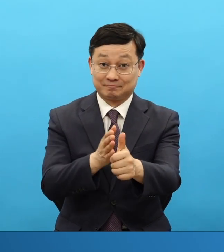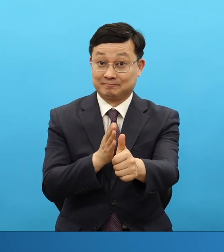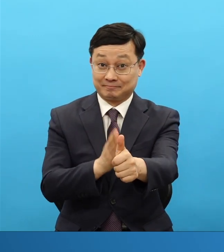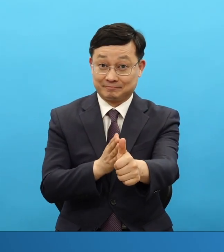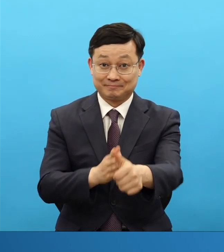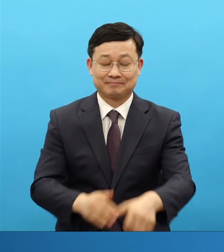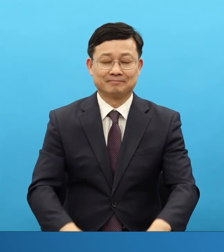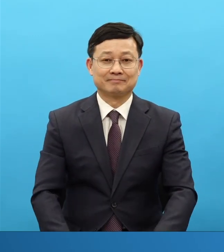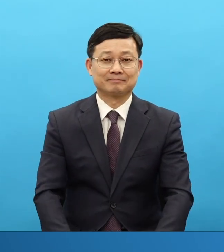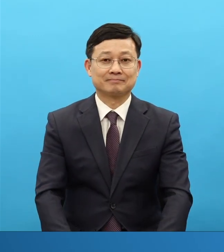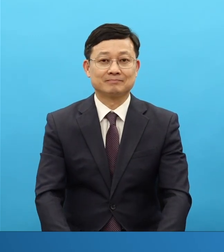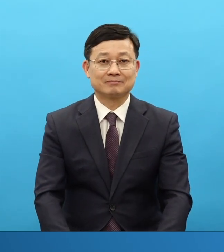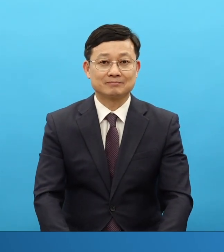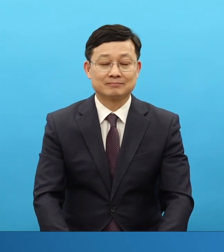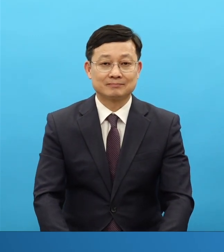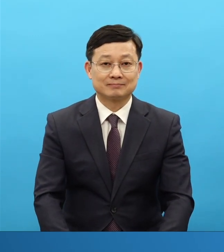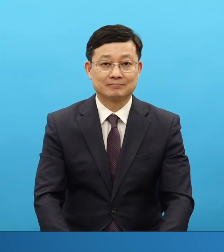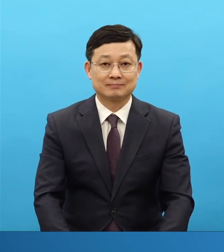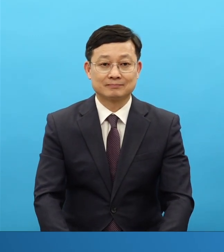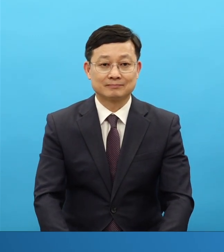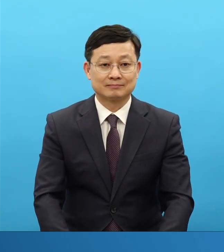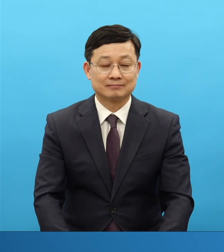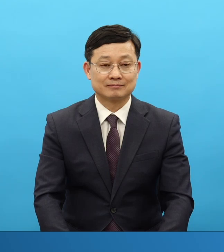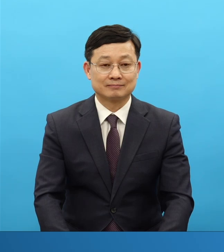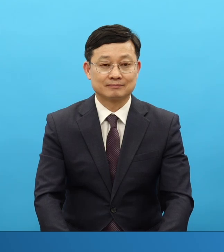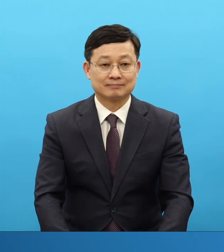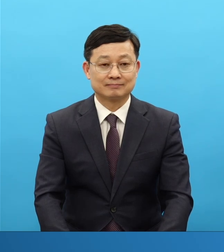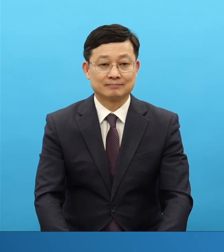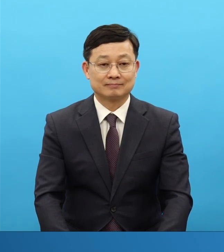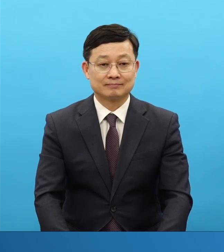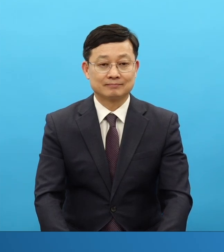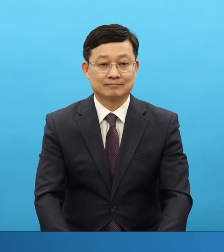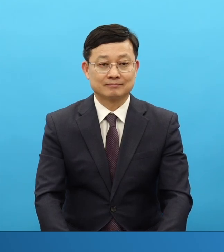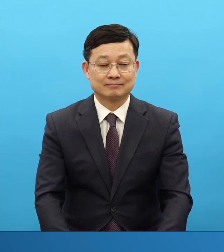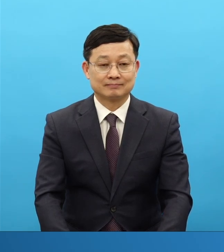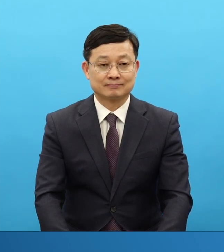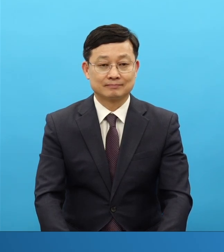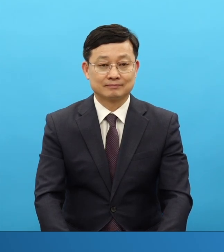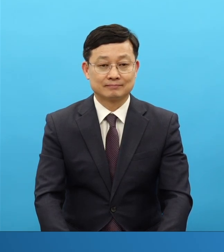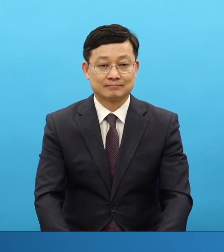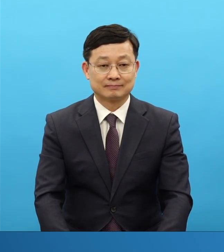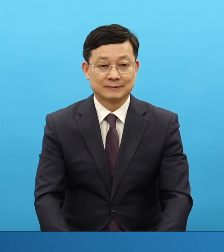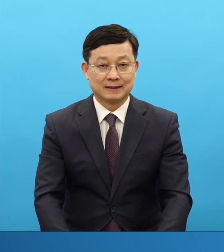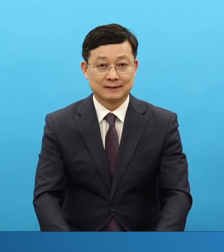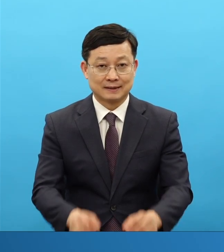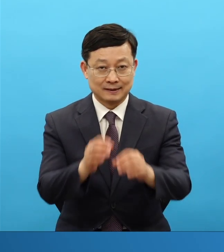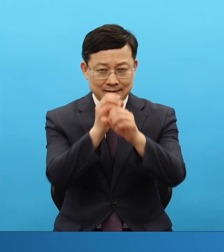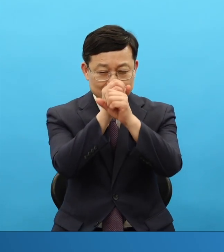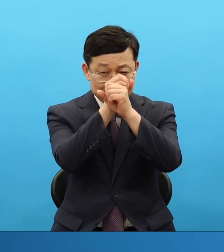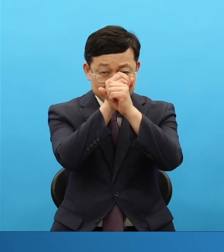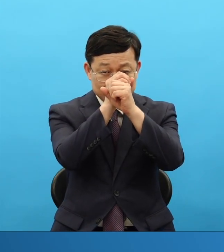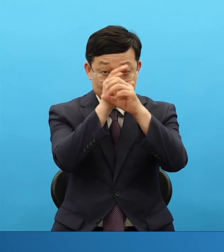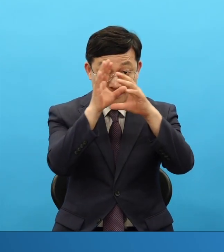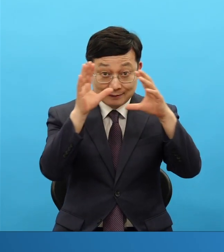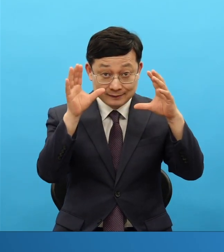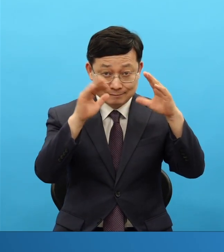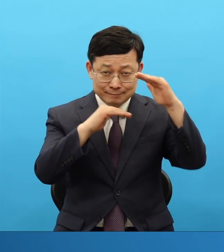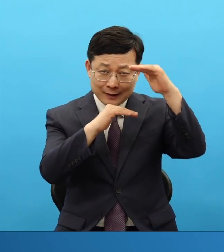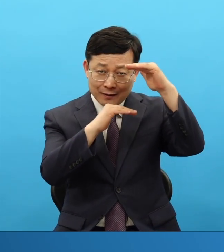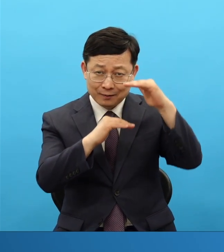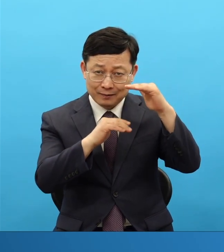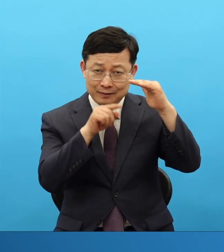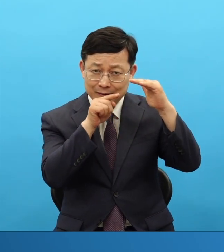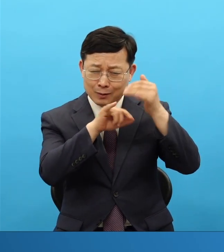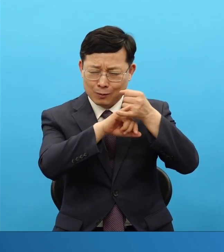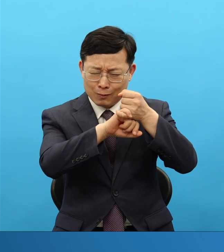covenant. 중직자의 교회 망대 가운데 서론에서 꼭 기억해야 될 게 있어요. And for our church officers, church partisan, there's something you